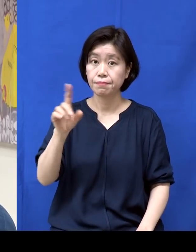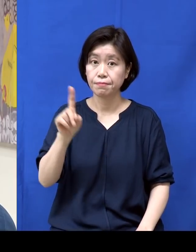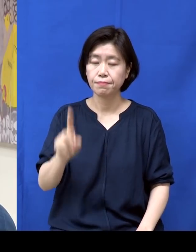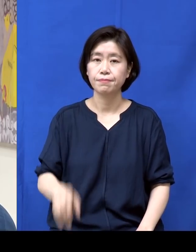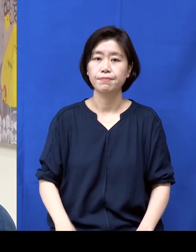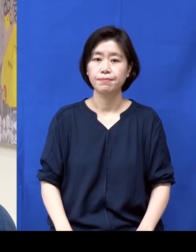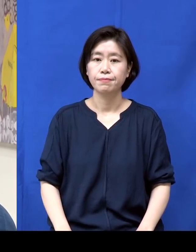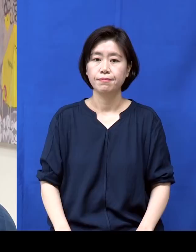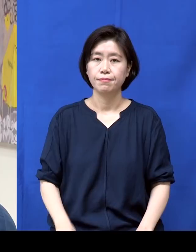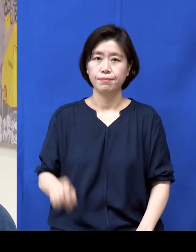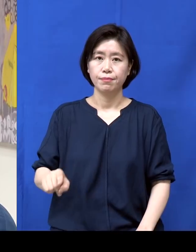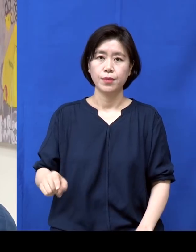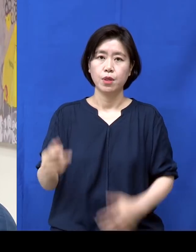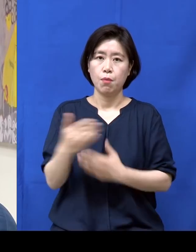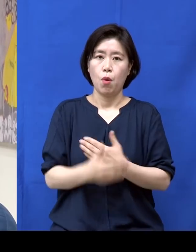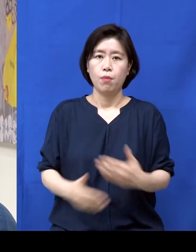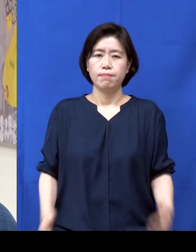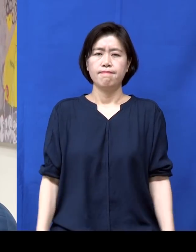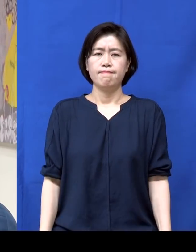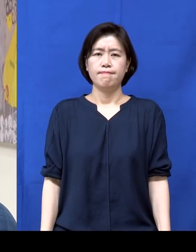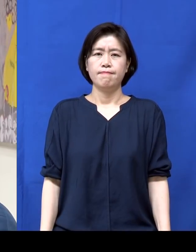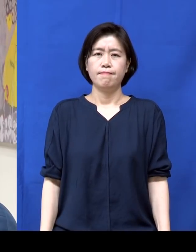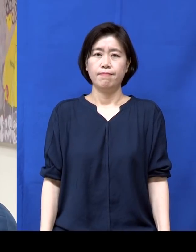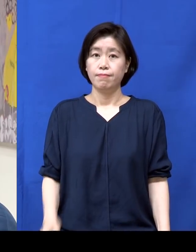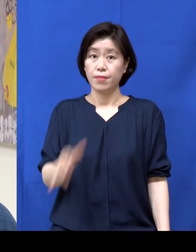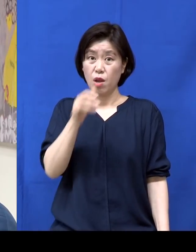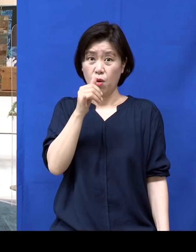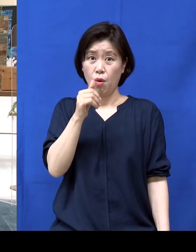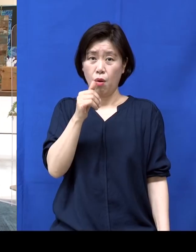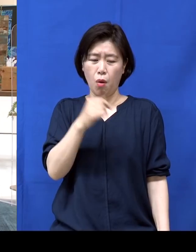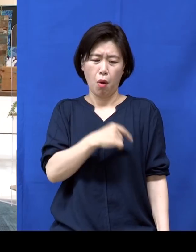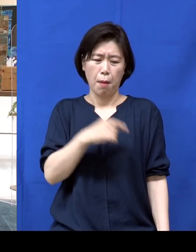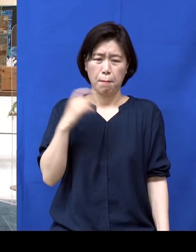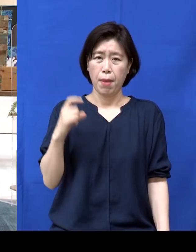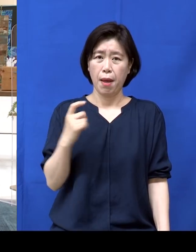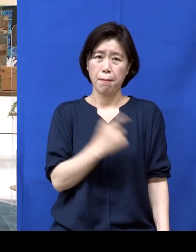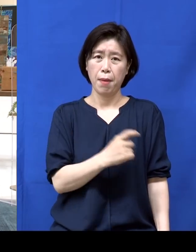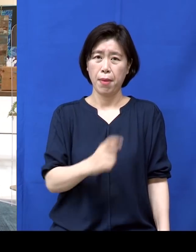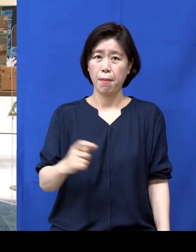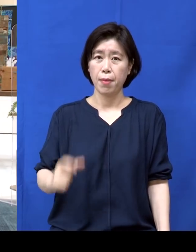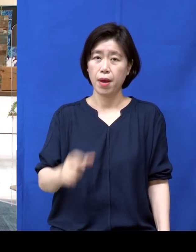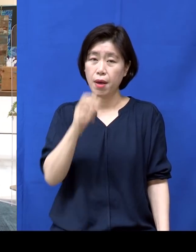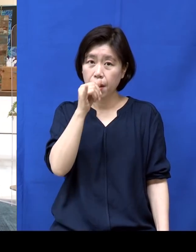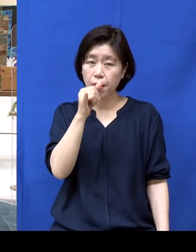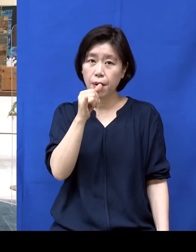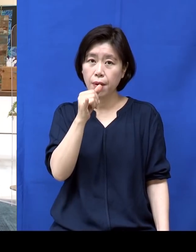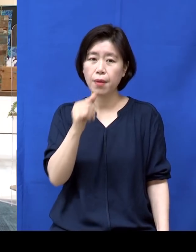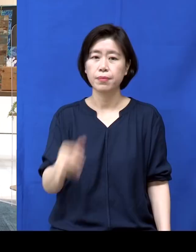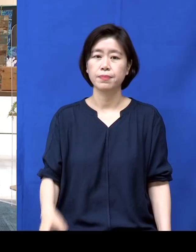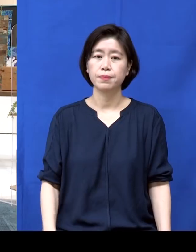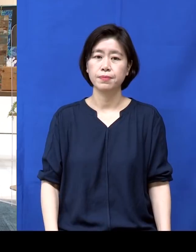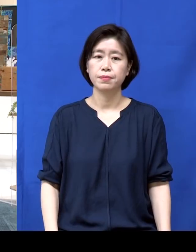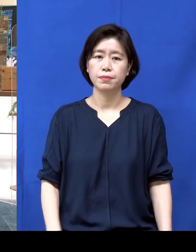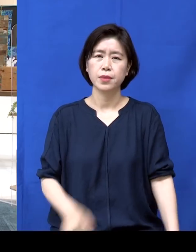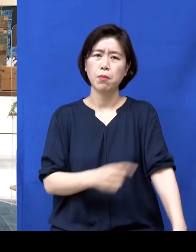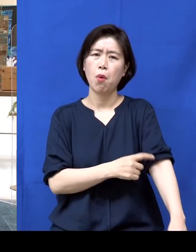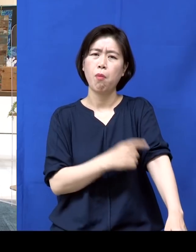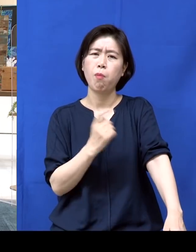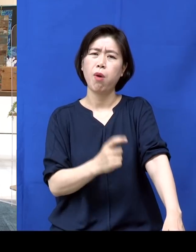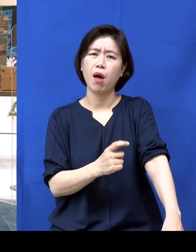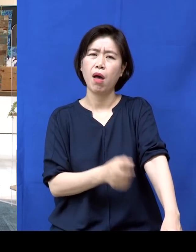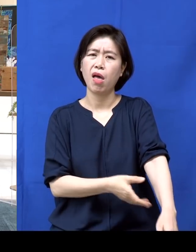하나가 굳어있는 몸을 돌아가신 움직임이 없으니까 예. 이렇게 바르게 펴서 모셔놨는데 이